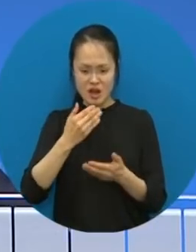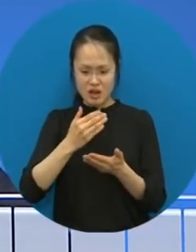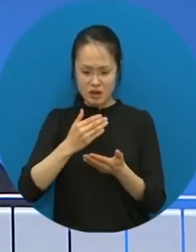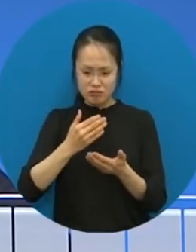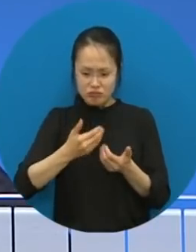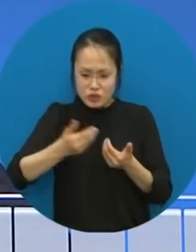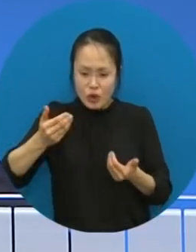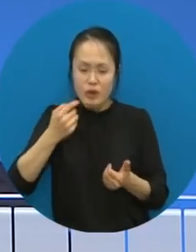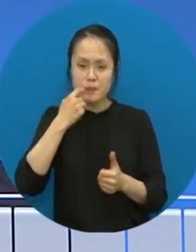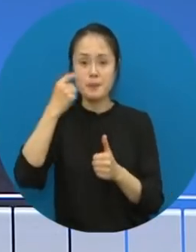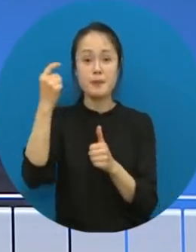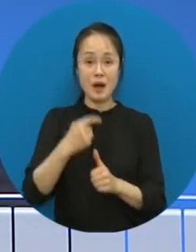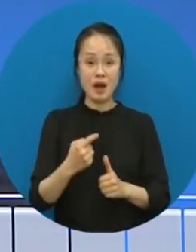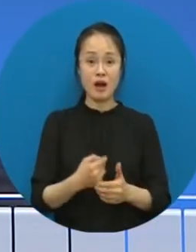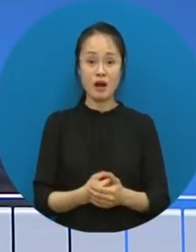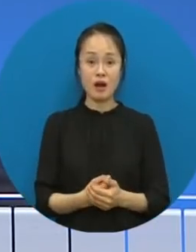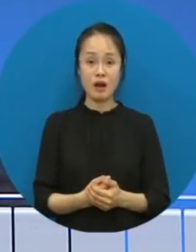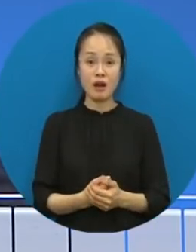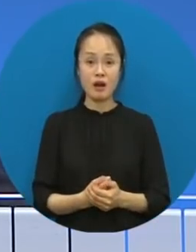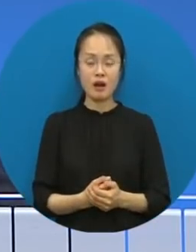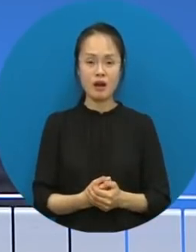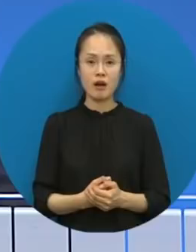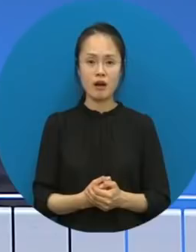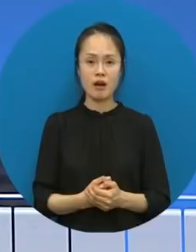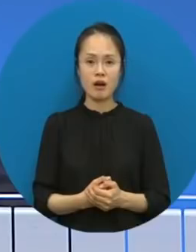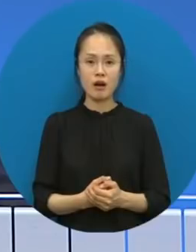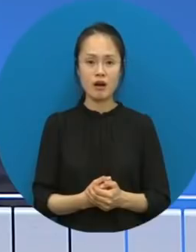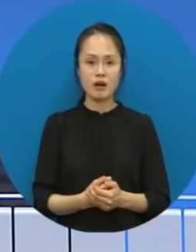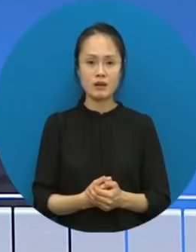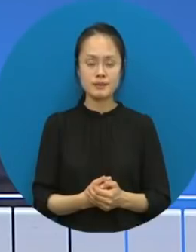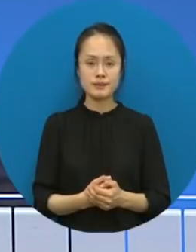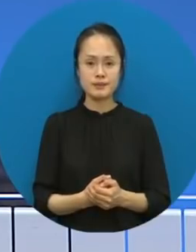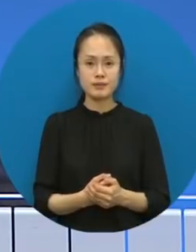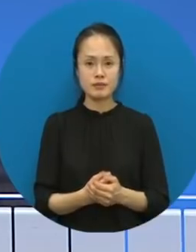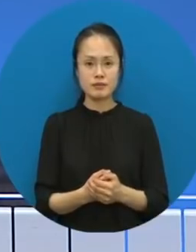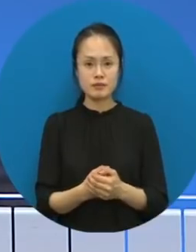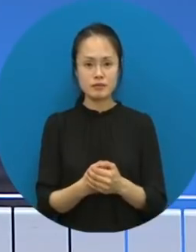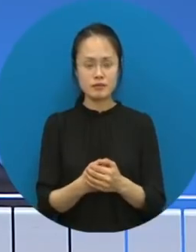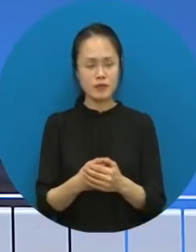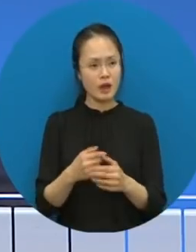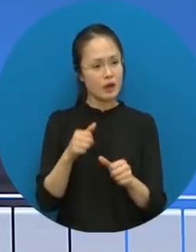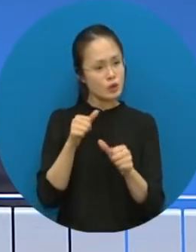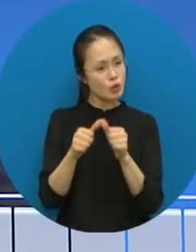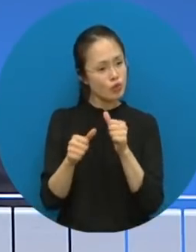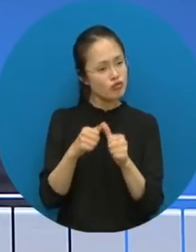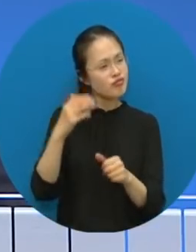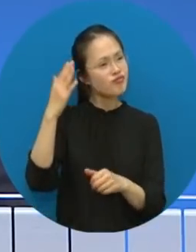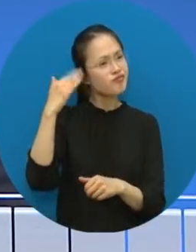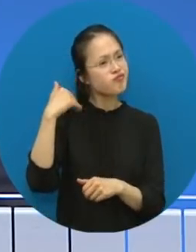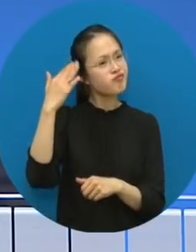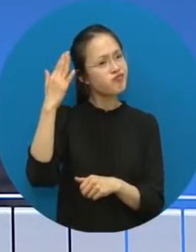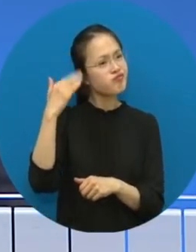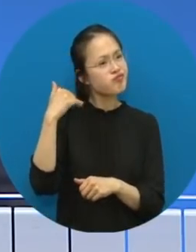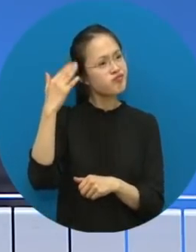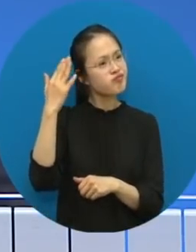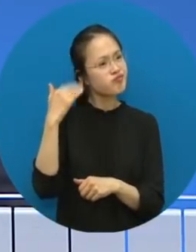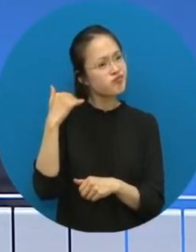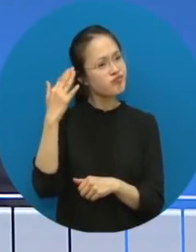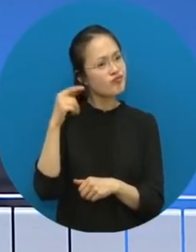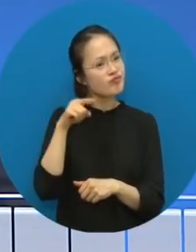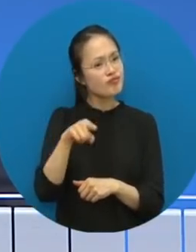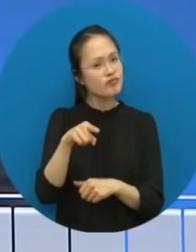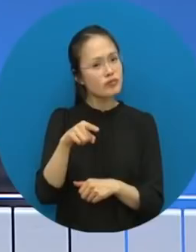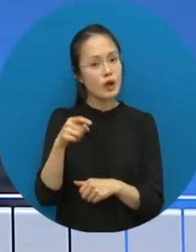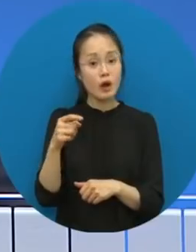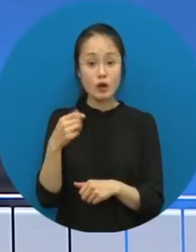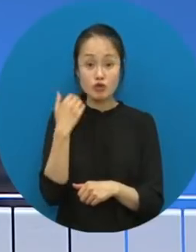이후 몇 년 있다. 우리는 못 들은, 수많은 사람들만 들은 소문이 있었다는 겁니다. 아, 그 미국에서 그런 건